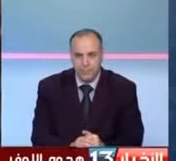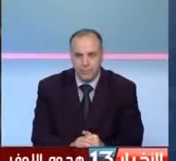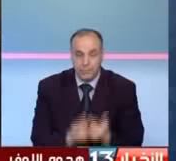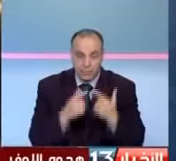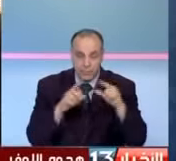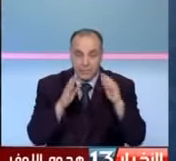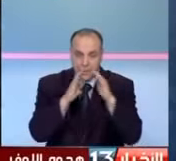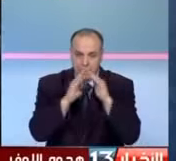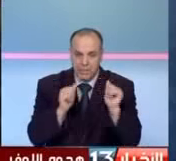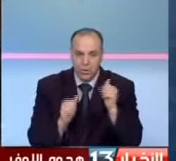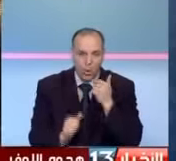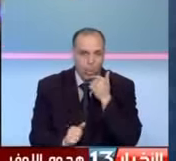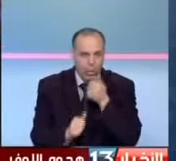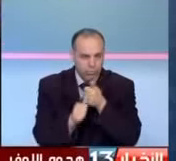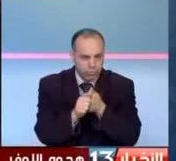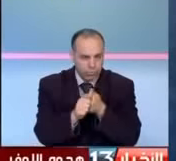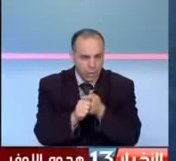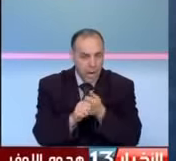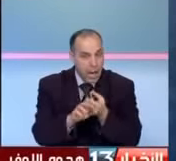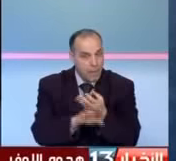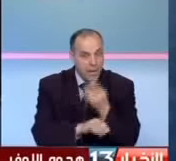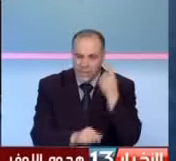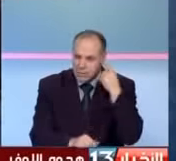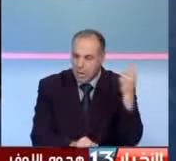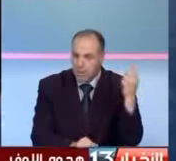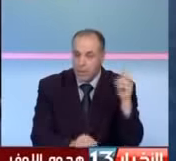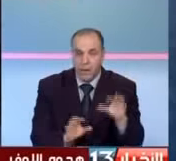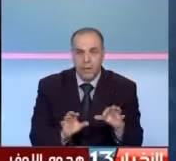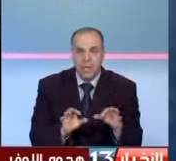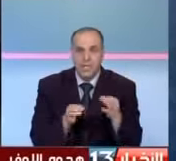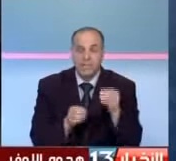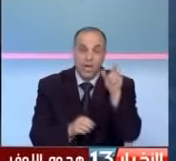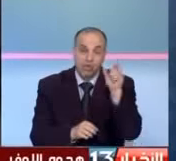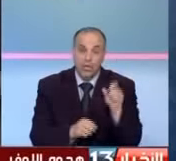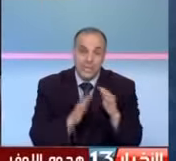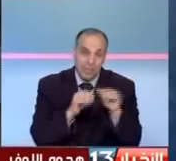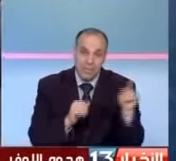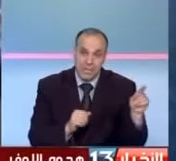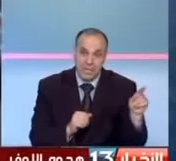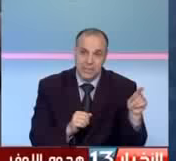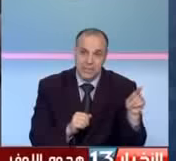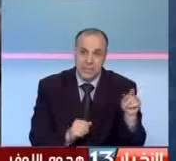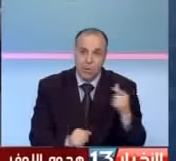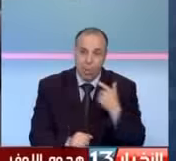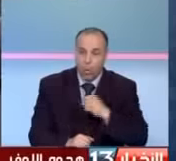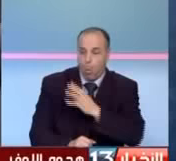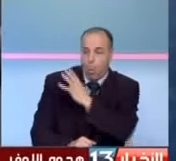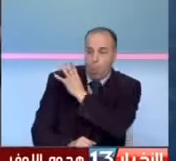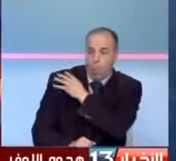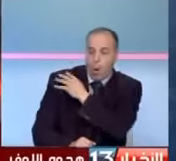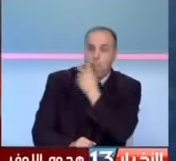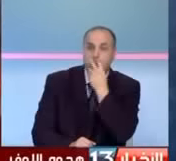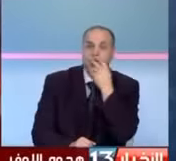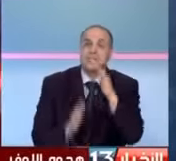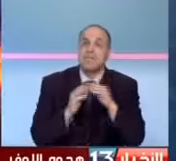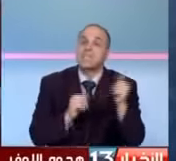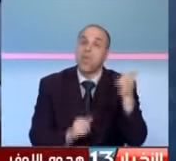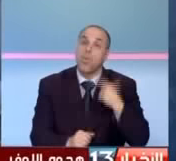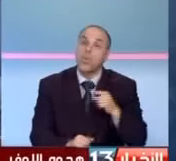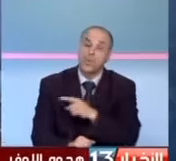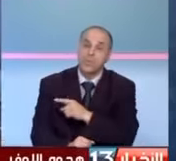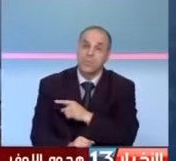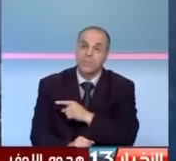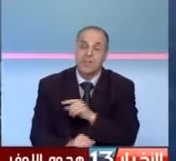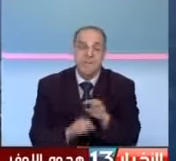الإعلام المصري وفي متابعته لهذا الخبر كشف أن المهاجم نجل لواء سابق في الشرطة المصرية